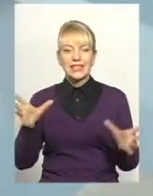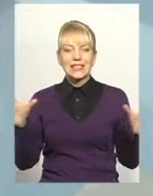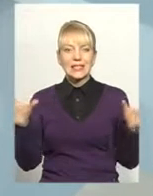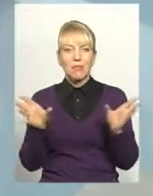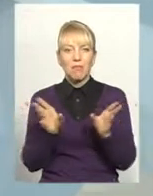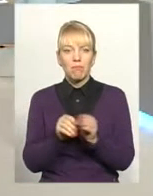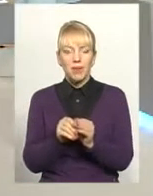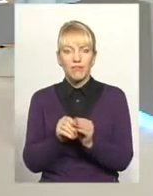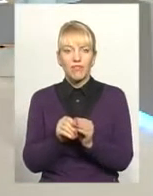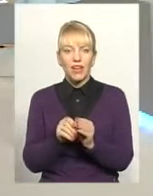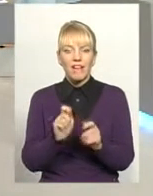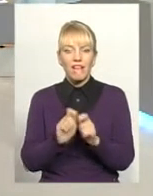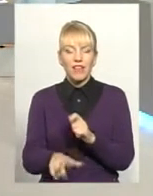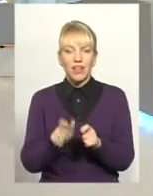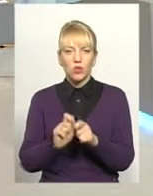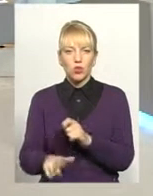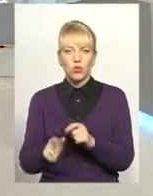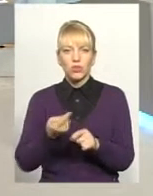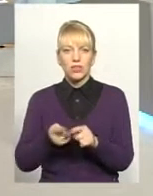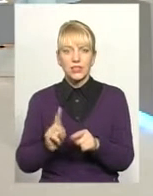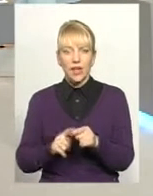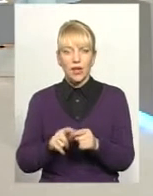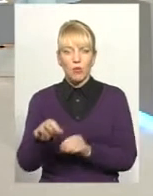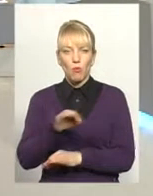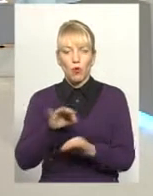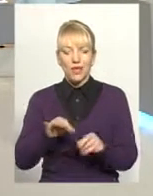співфінансують цей проект. І в цьому році